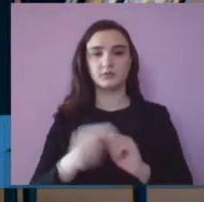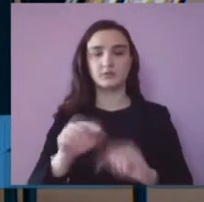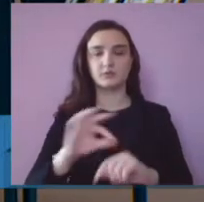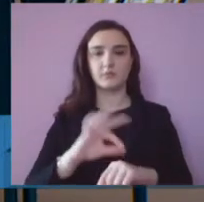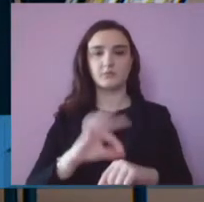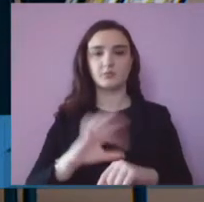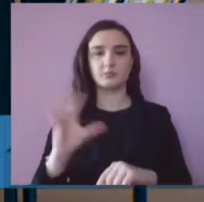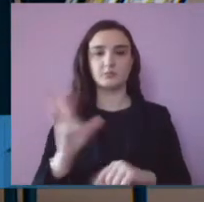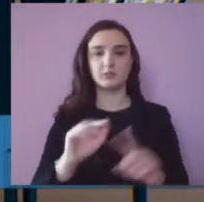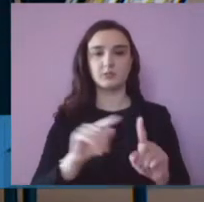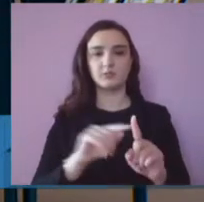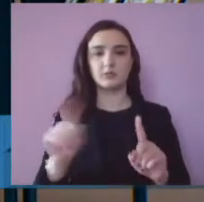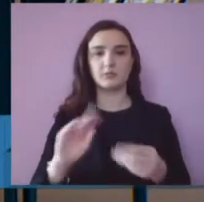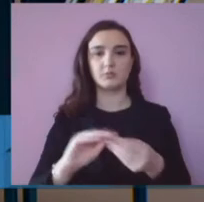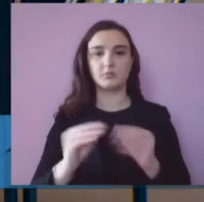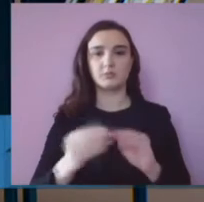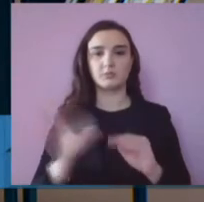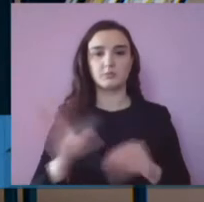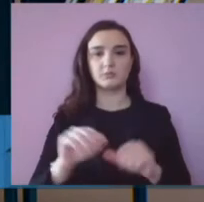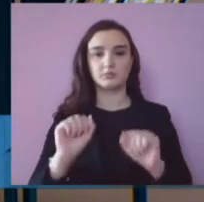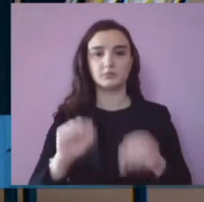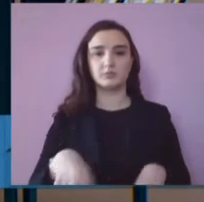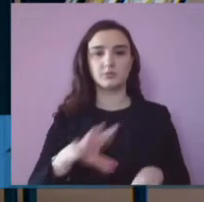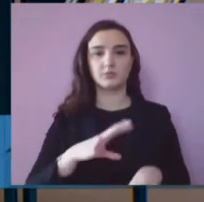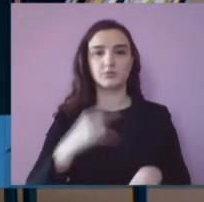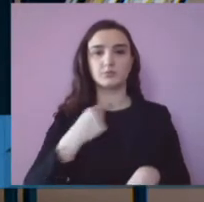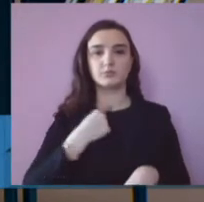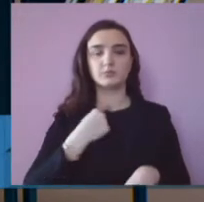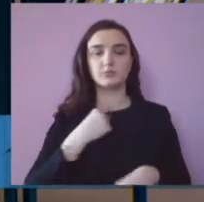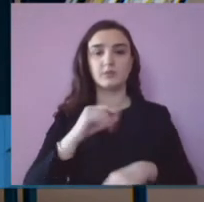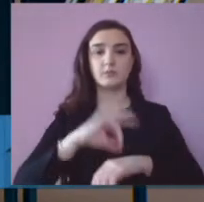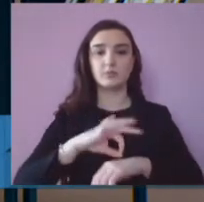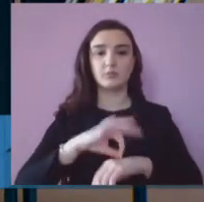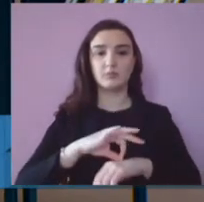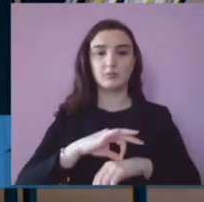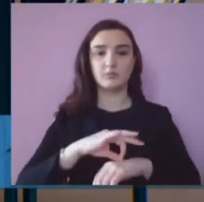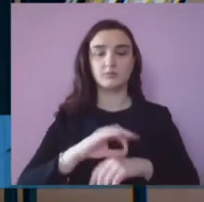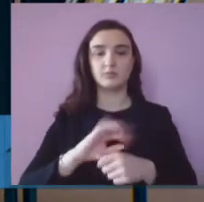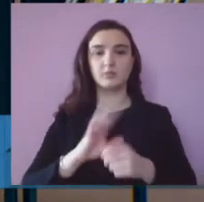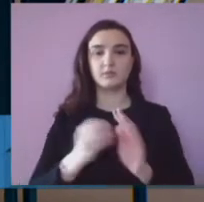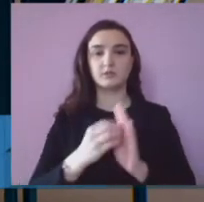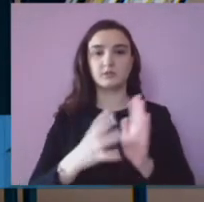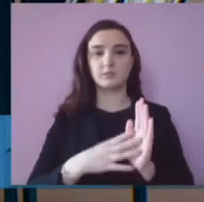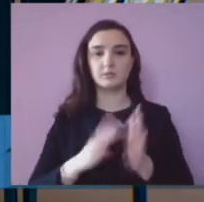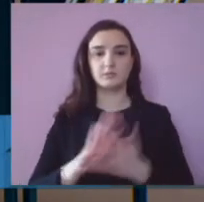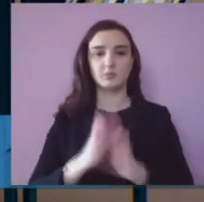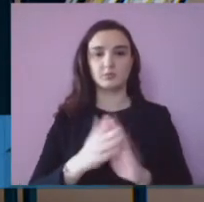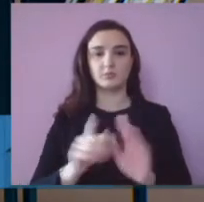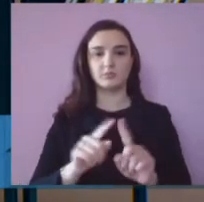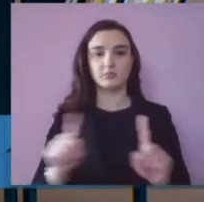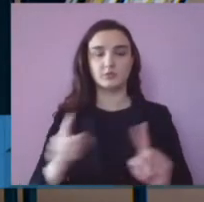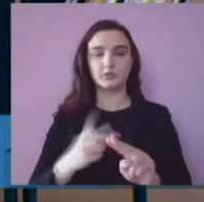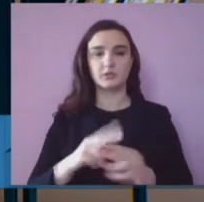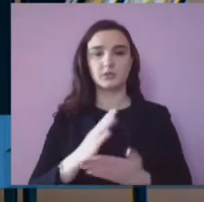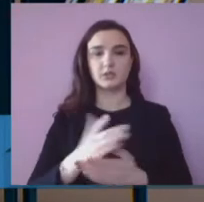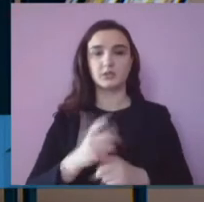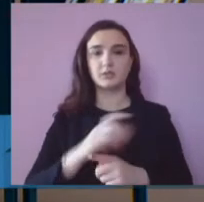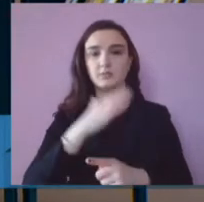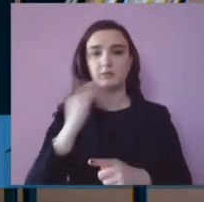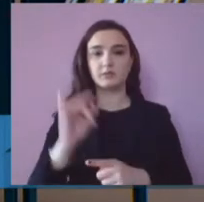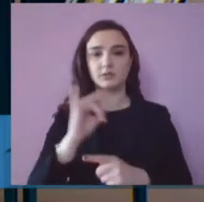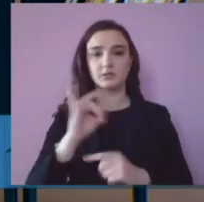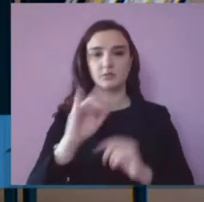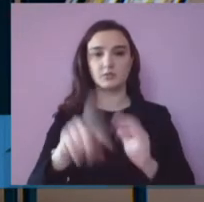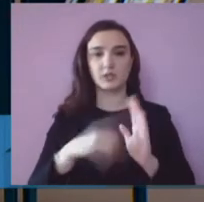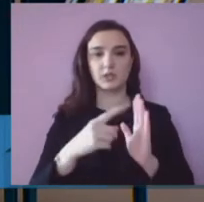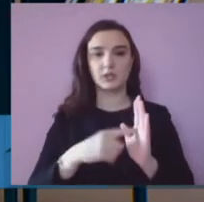და რა პრობლემები შეიძლება შექმნას ფარისებრი ჯირკვლის ავადმყოფობამ COVID-19-ის პირობებში. აქ არის ძალიან ბევრი საინტერესო საკითხები.